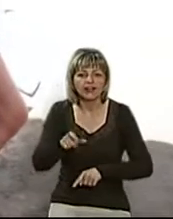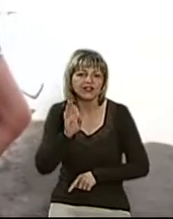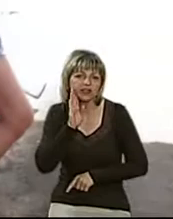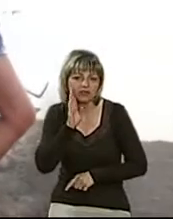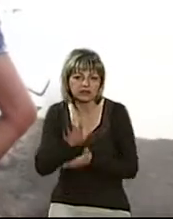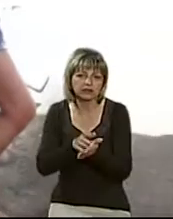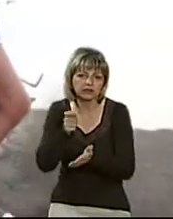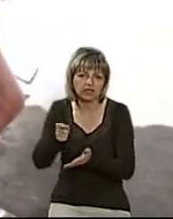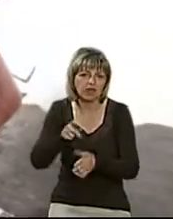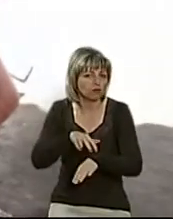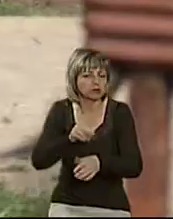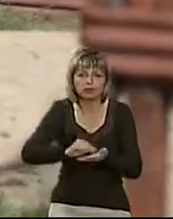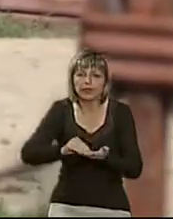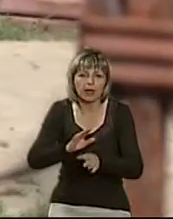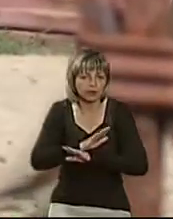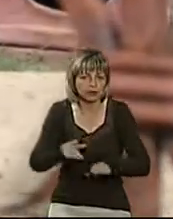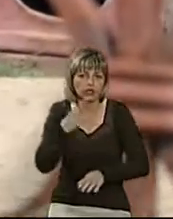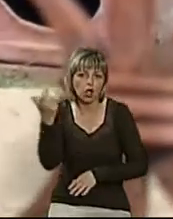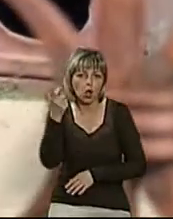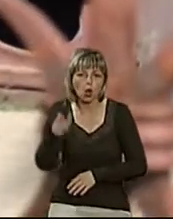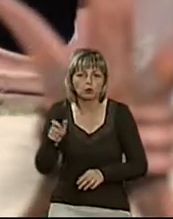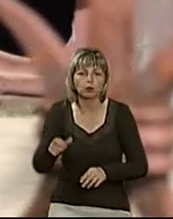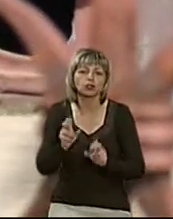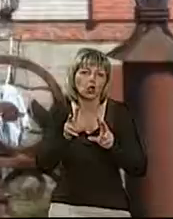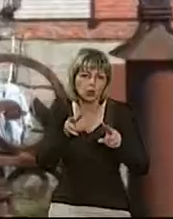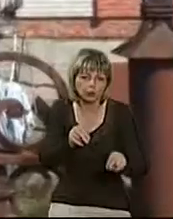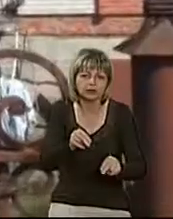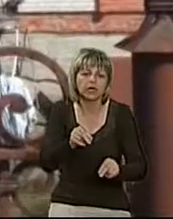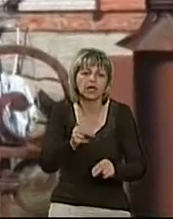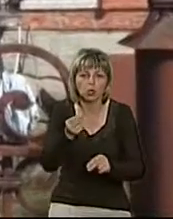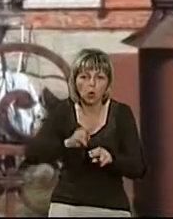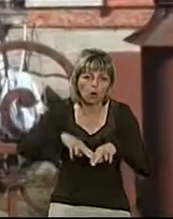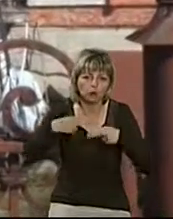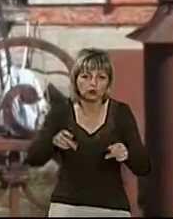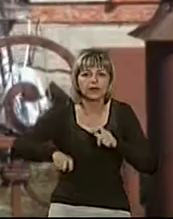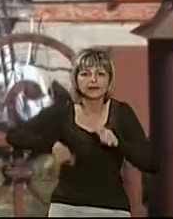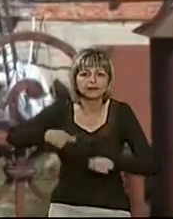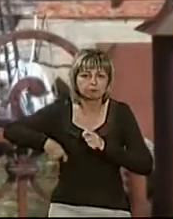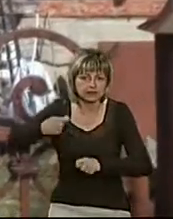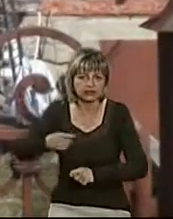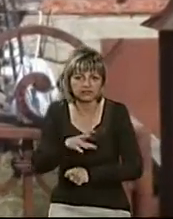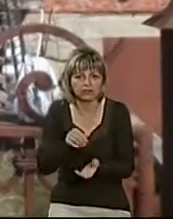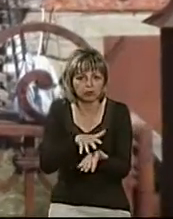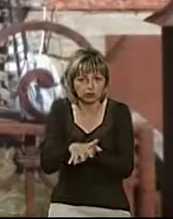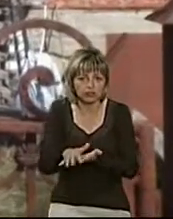заяви до поліції не писали. Кажуть, господарі пса пообіцяли компенсувати їм збитки.